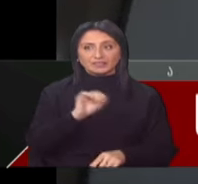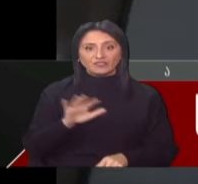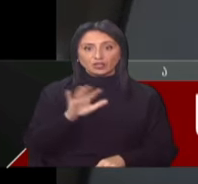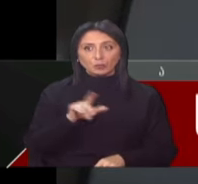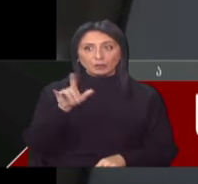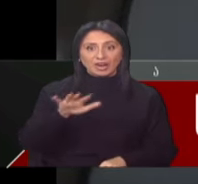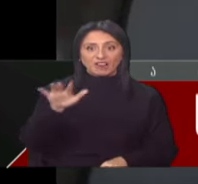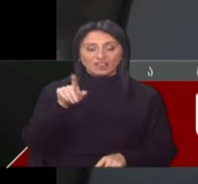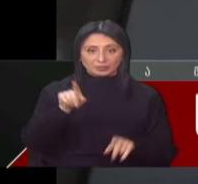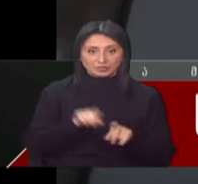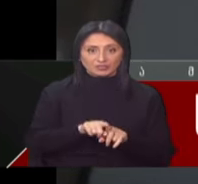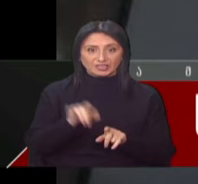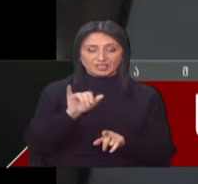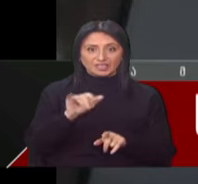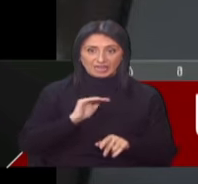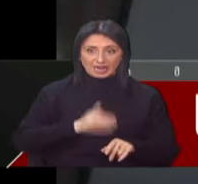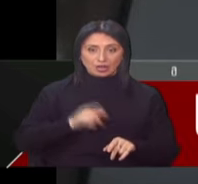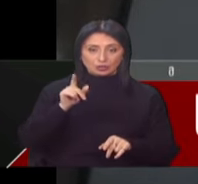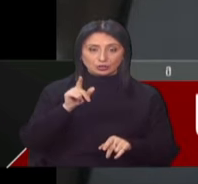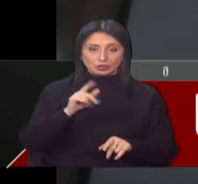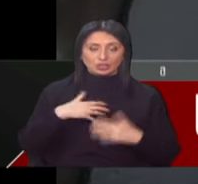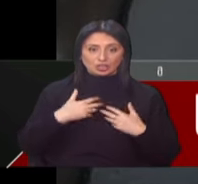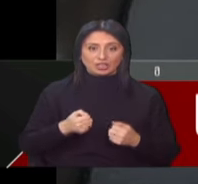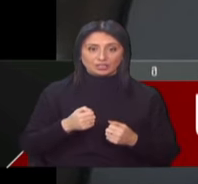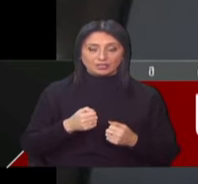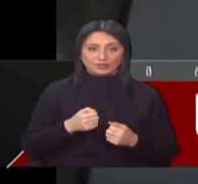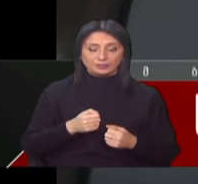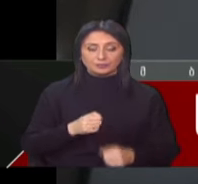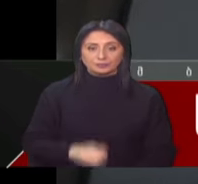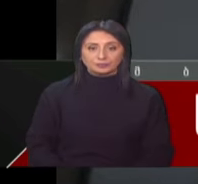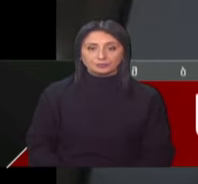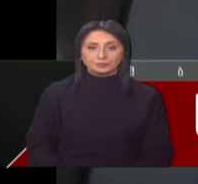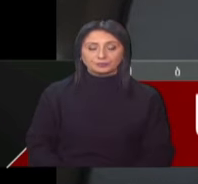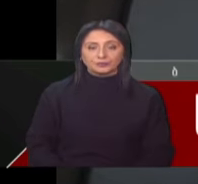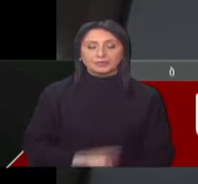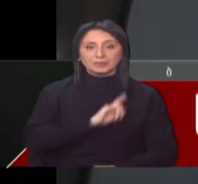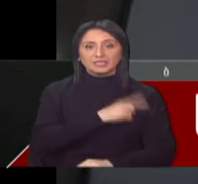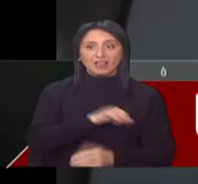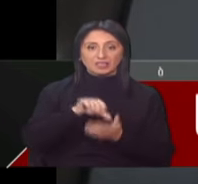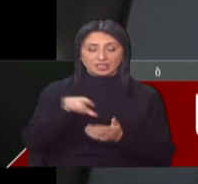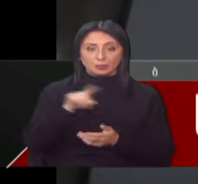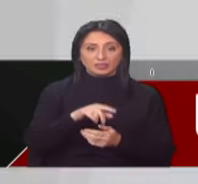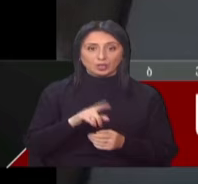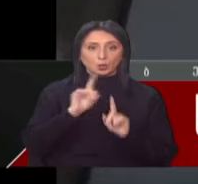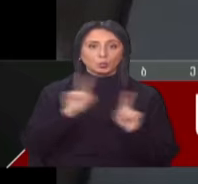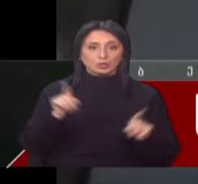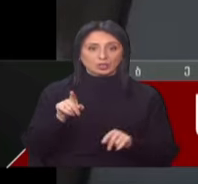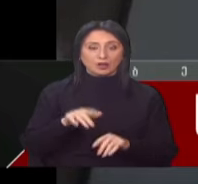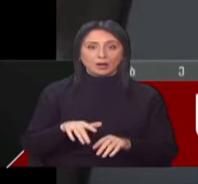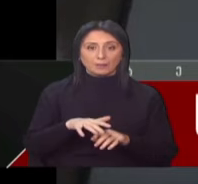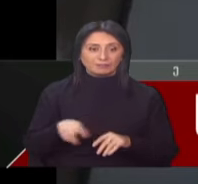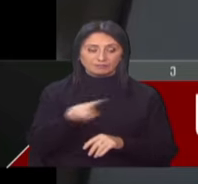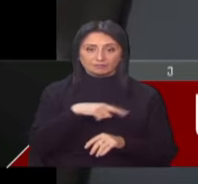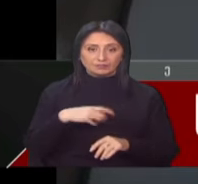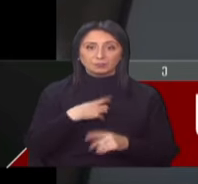იმ ქვეყნებისთვისაც კი, სადაც კერძო სექტორის ჯანდაცვაში საკმაოდ ძლავრად არის წარმოდგენილი, უცნაურია. ბაზრისთვისაც